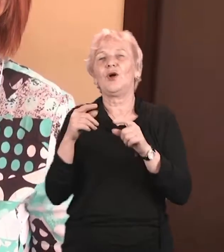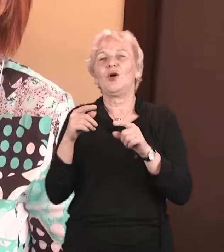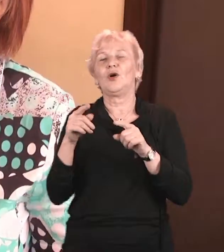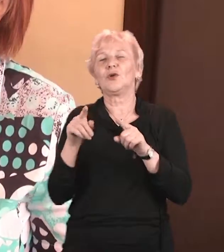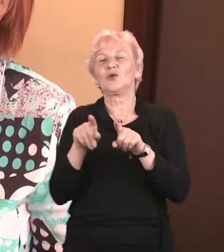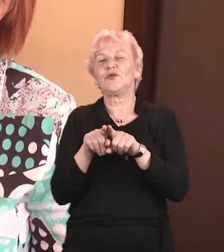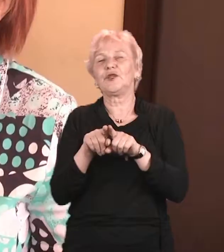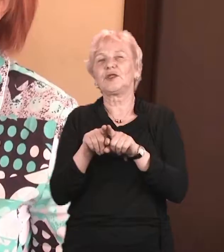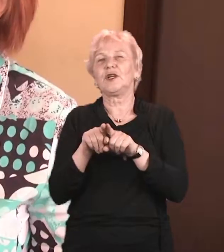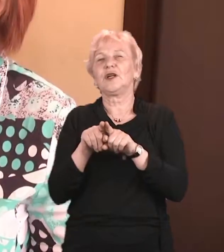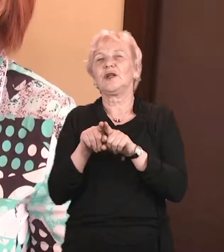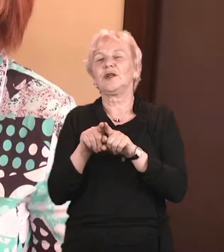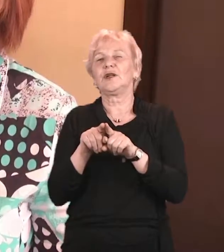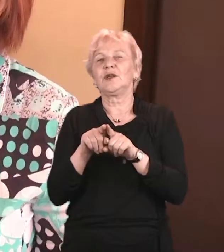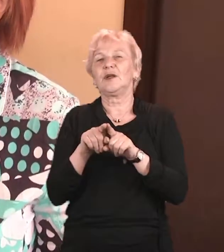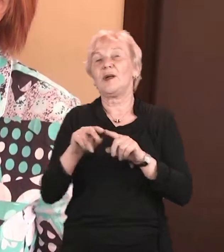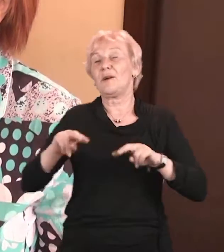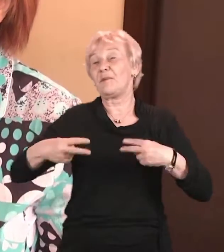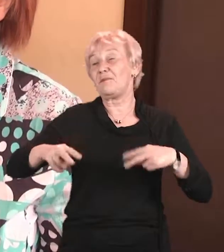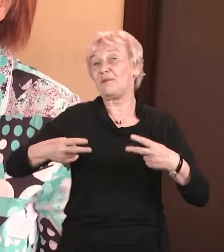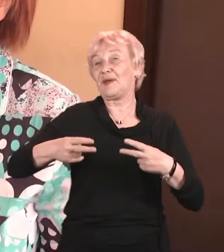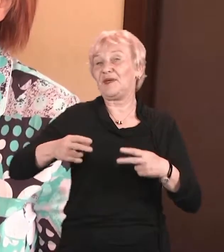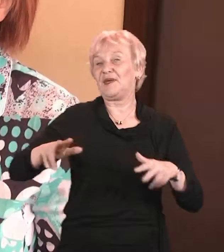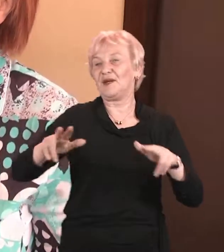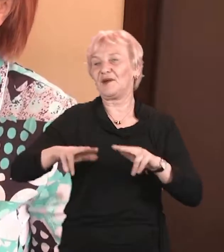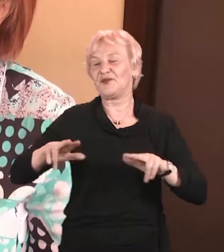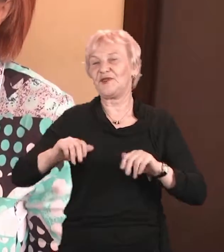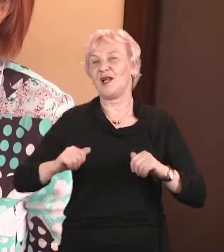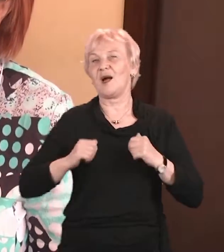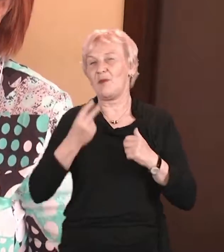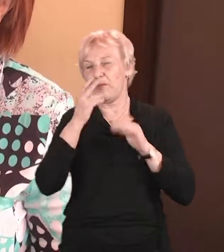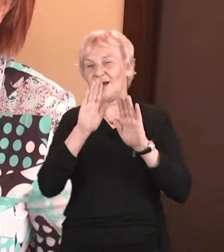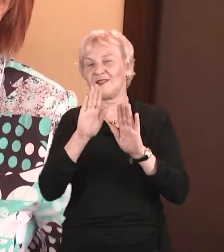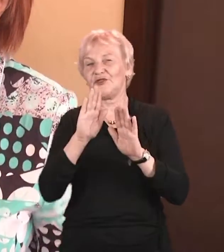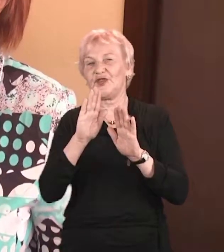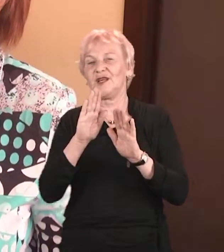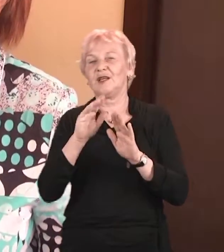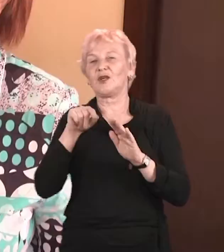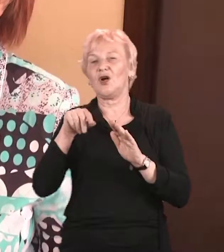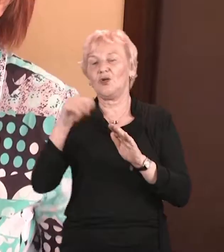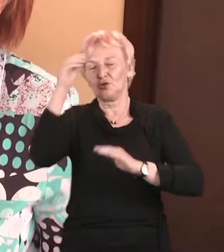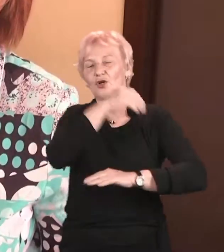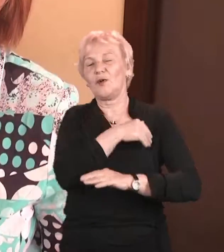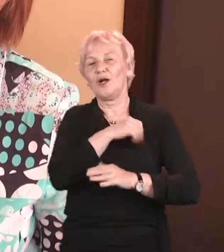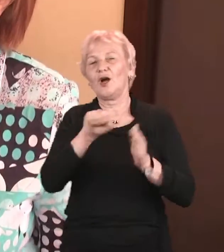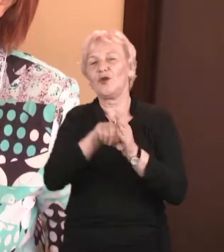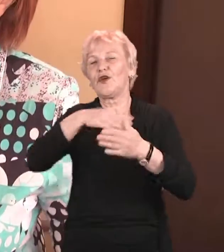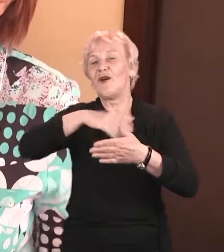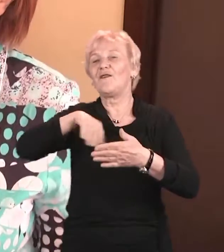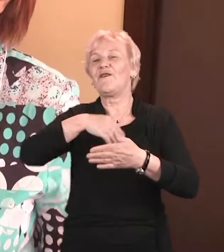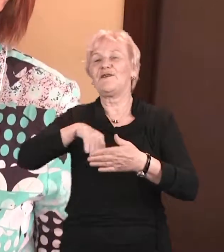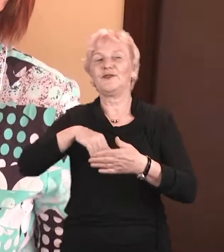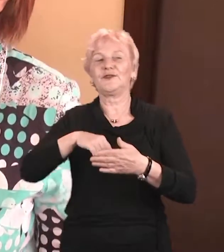święto osób głuchych. Potem zrobiliśmy piknik rodzinny, żeby pokazać naszą placówkę od środka, żeby pokazać naszym mieszkańcom, że